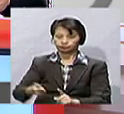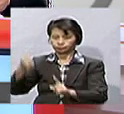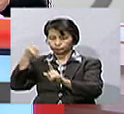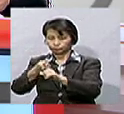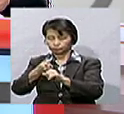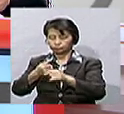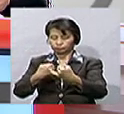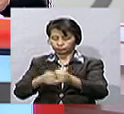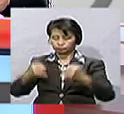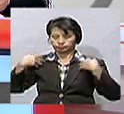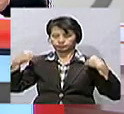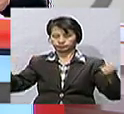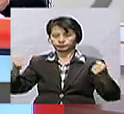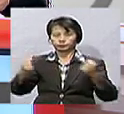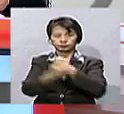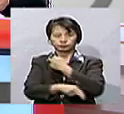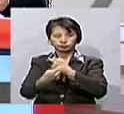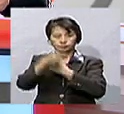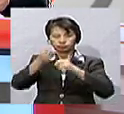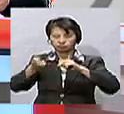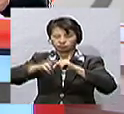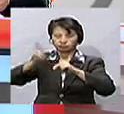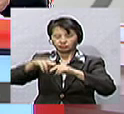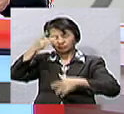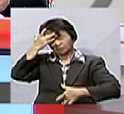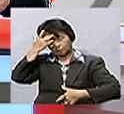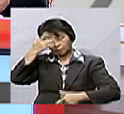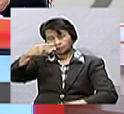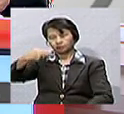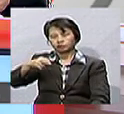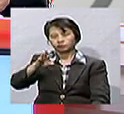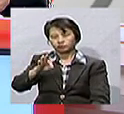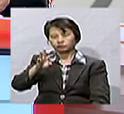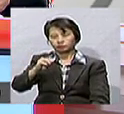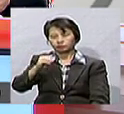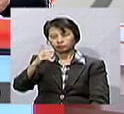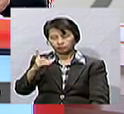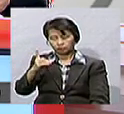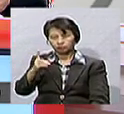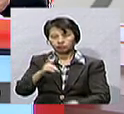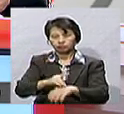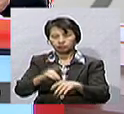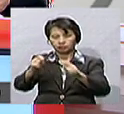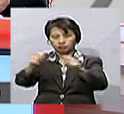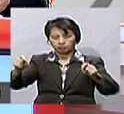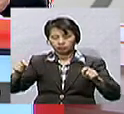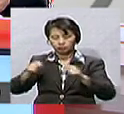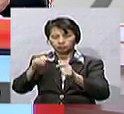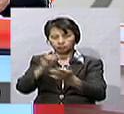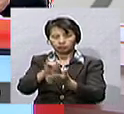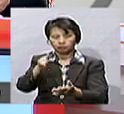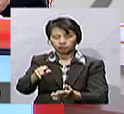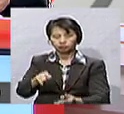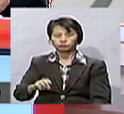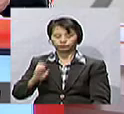oleh Jabatan Kesihatan Negeri itu berikutan peningkatan kes penyakit tangan, kaki dan mulut HFMD di premis tersebut.